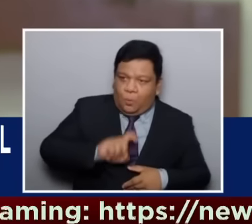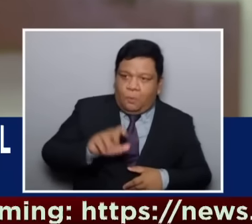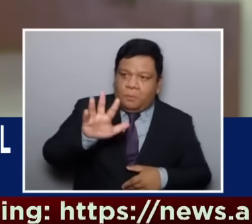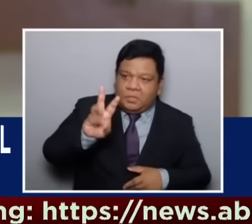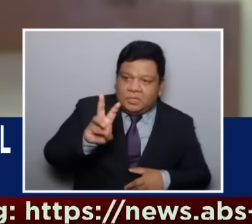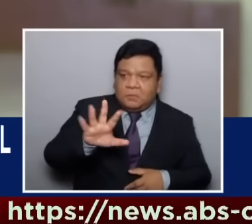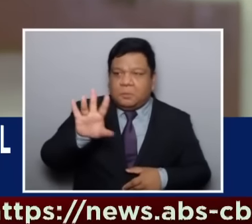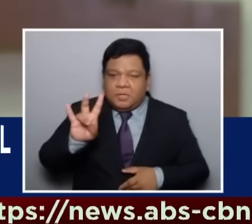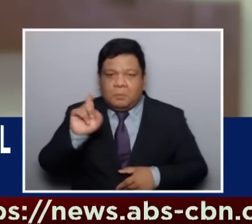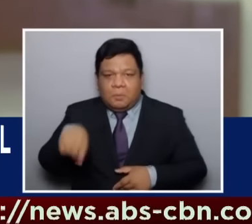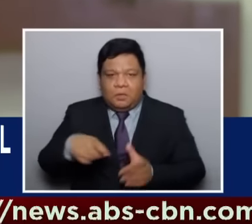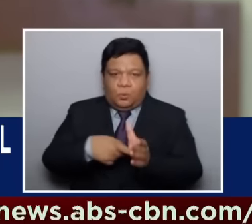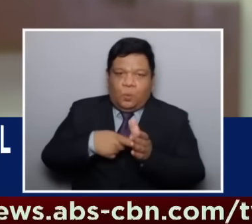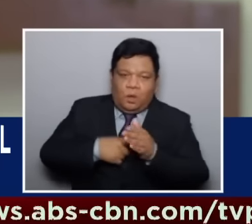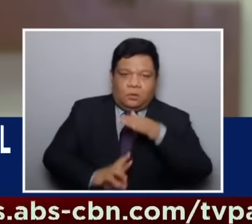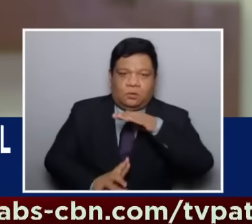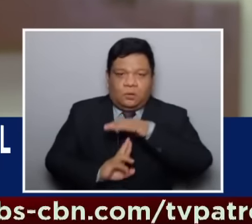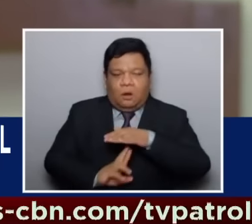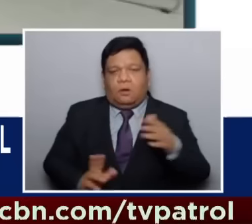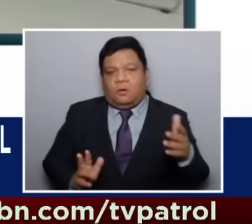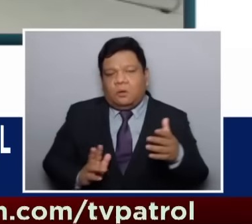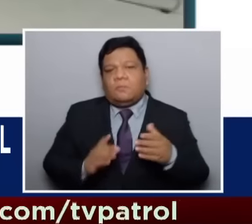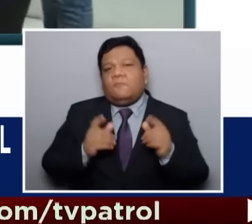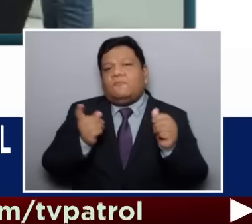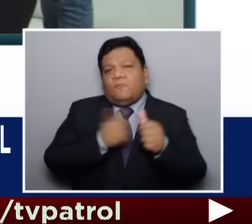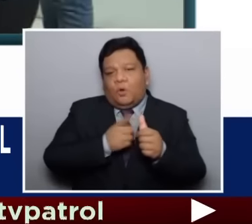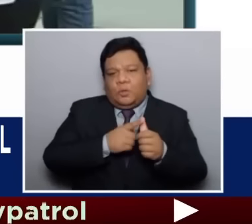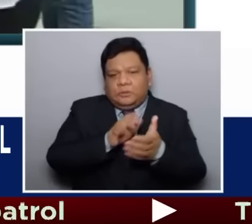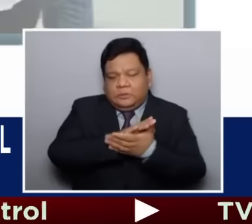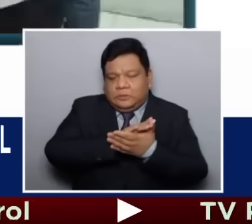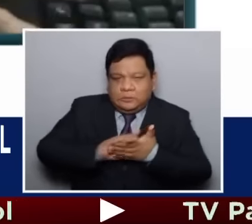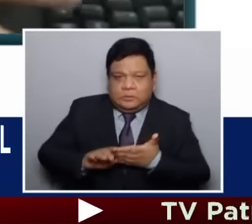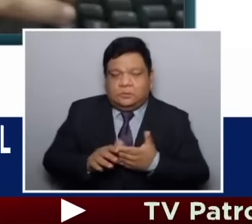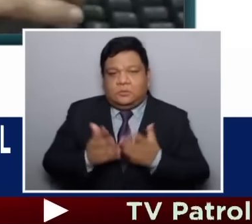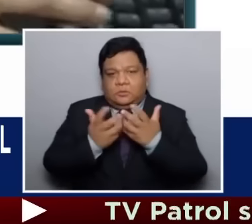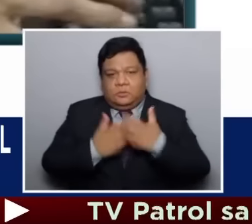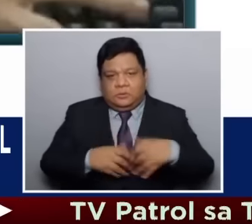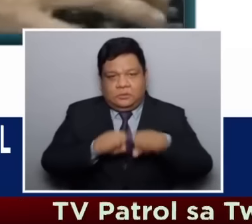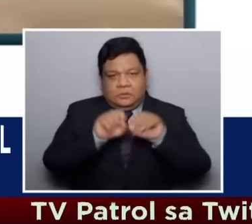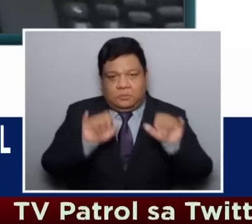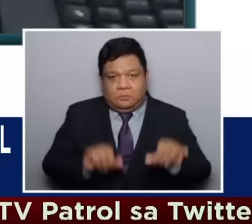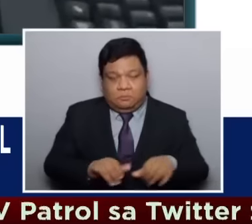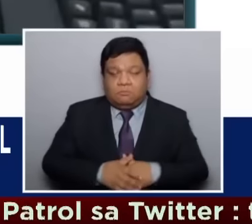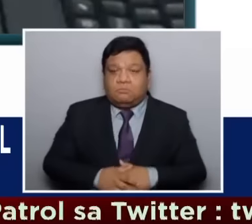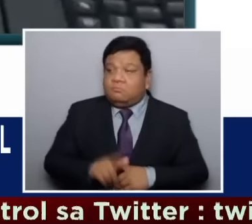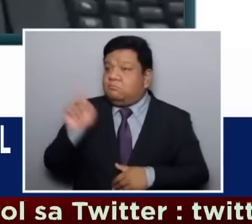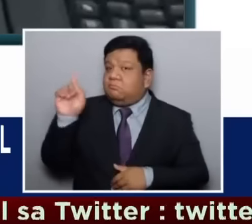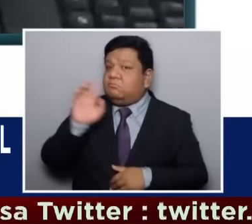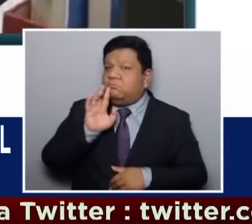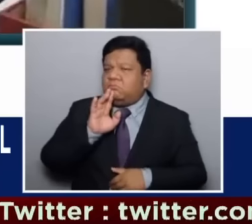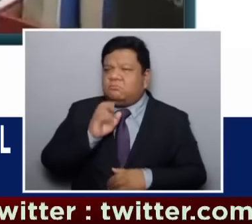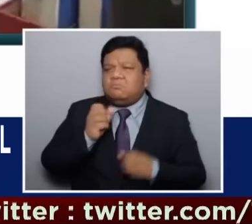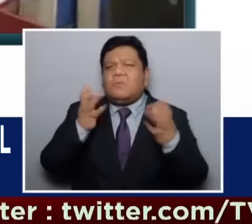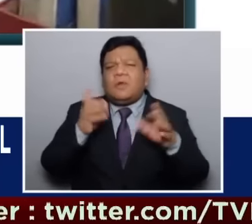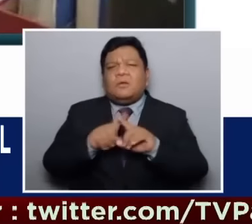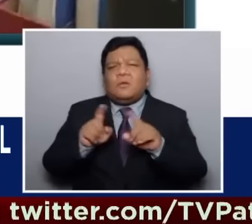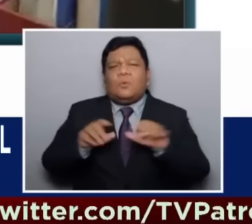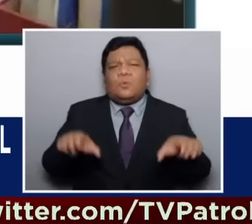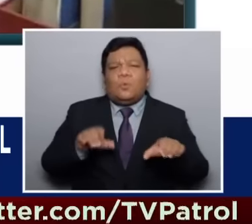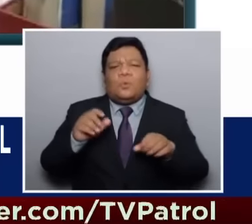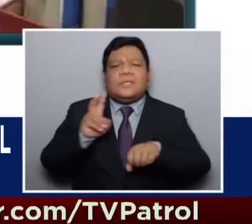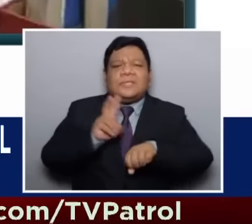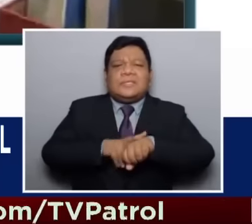old na retirement. No, linisin muna. Marami naman pong pwedeng gawin pag save, halimbawa na lang po.